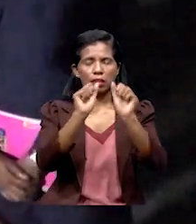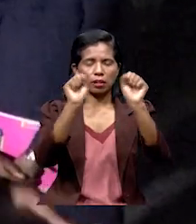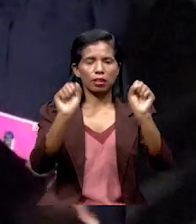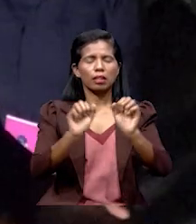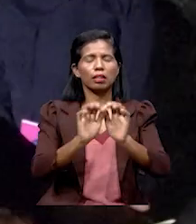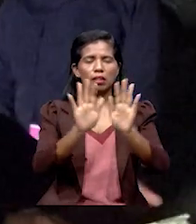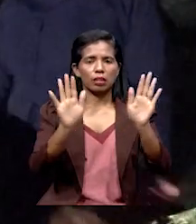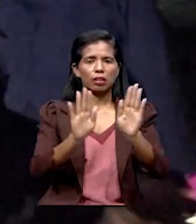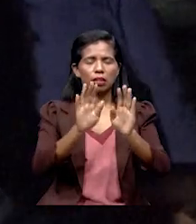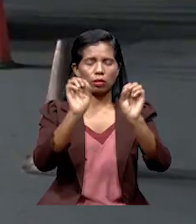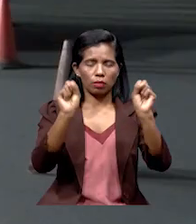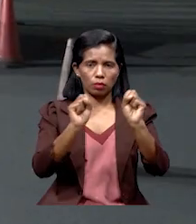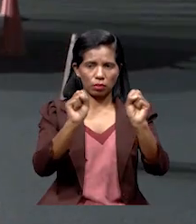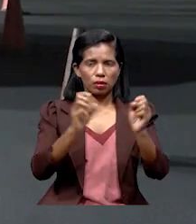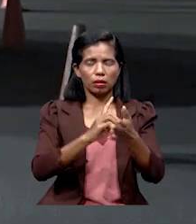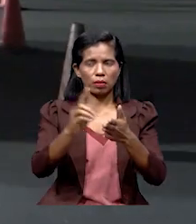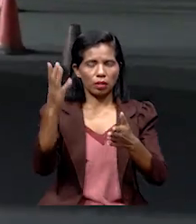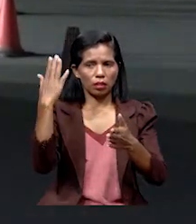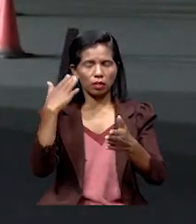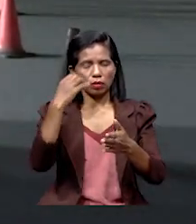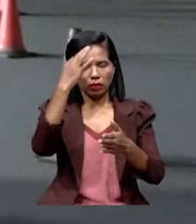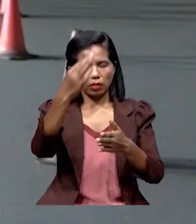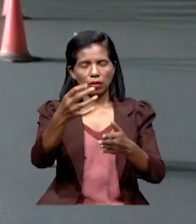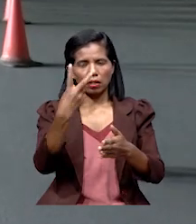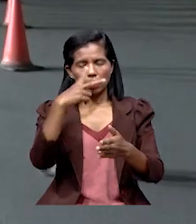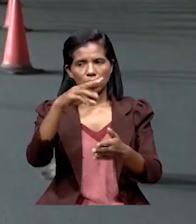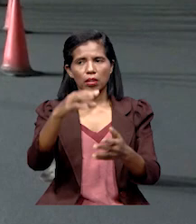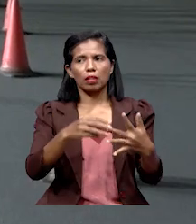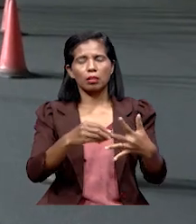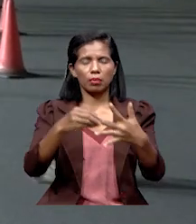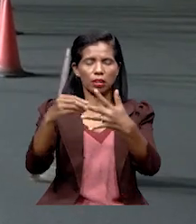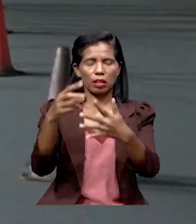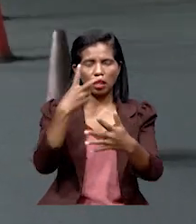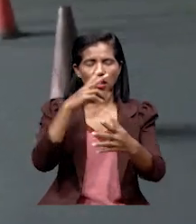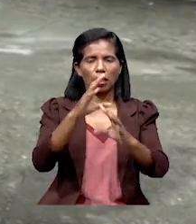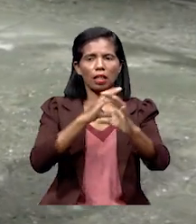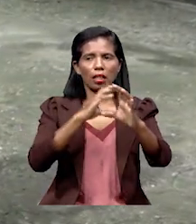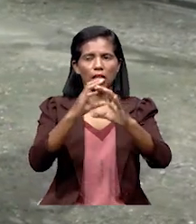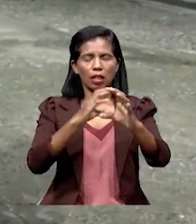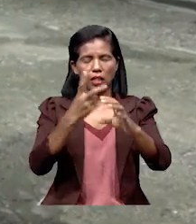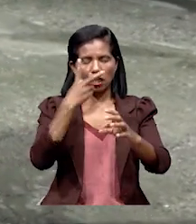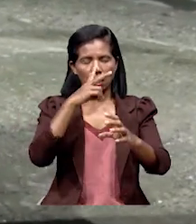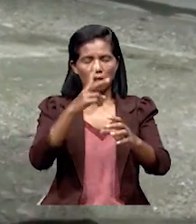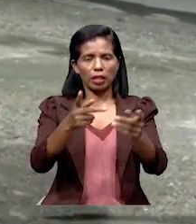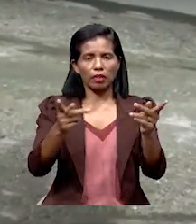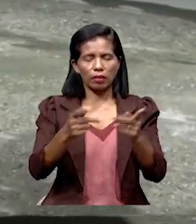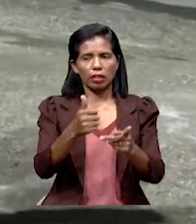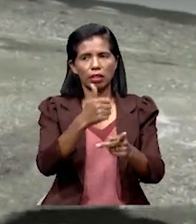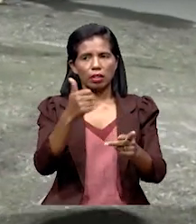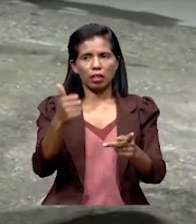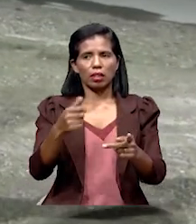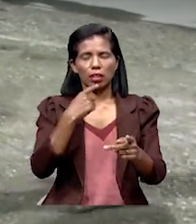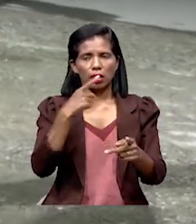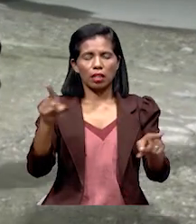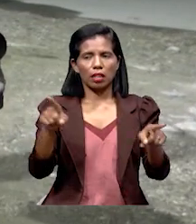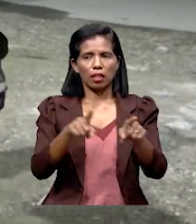kotuk. Ba oin pentel munisipi dili se intensifika operasong liu-liu patrulia kareta no pasar vista iha fatin sida nebe konsidera